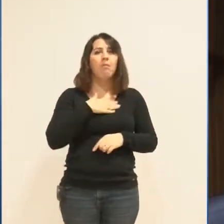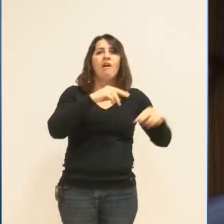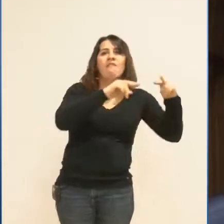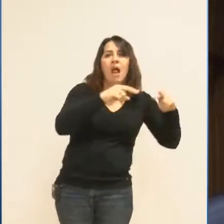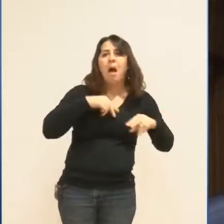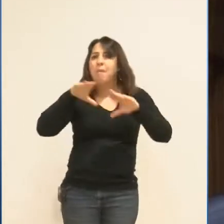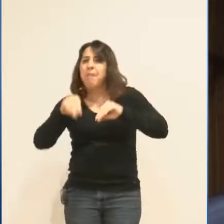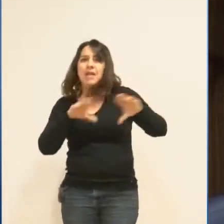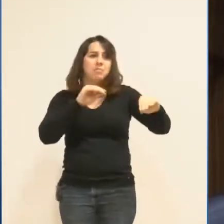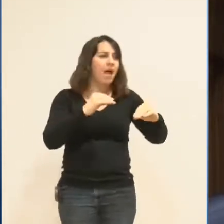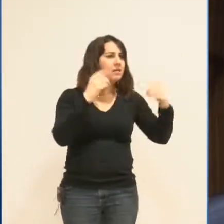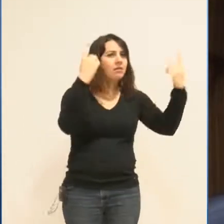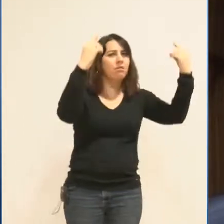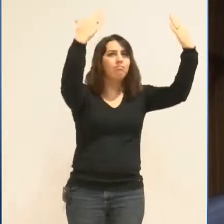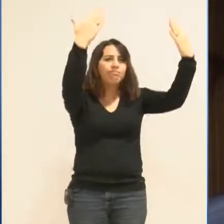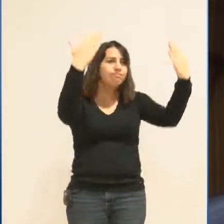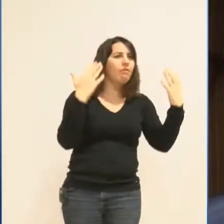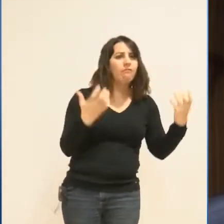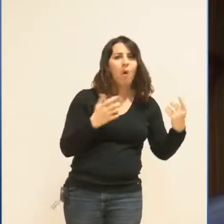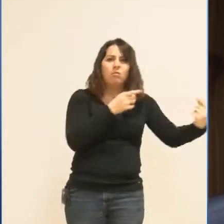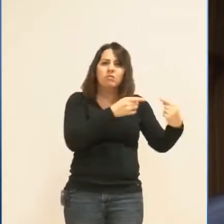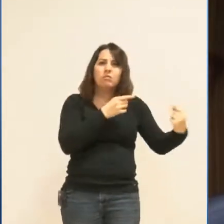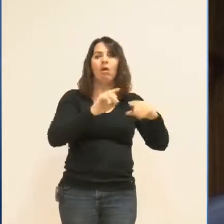et de montrer que nous savons